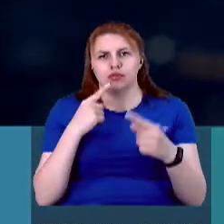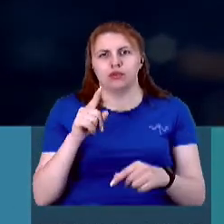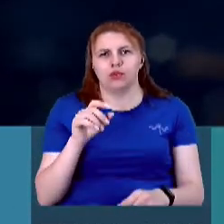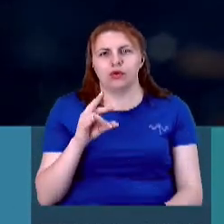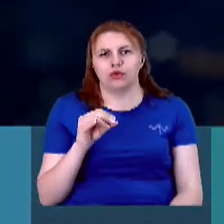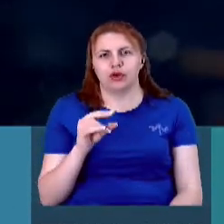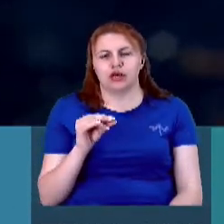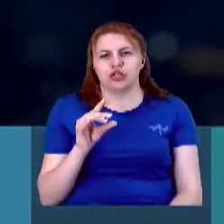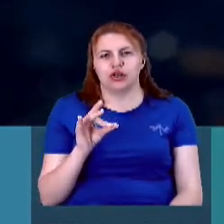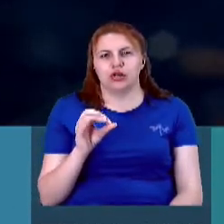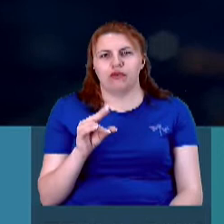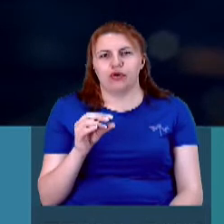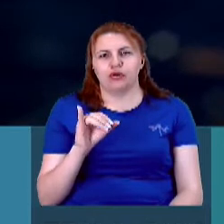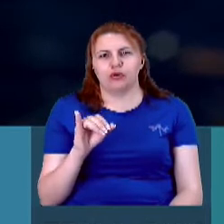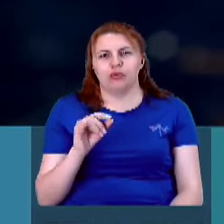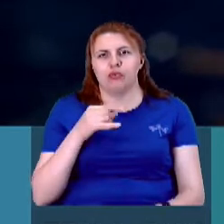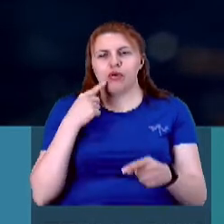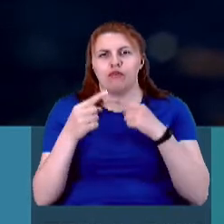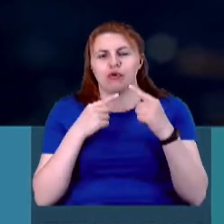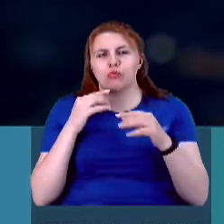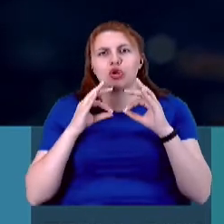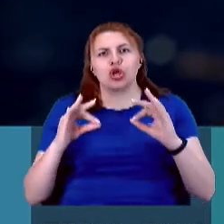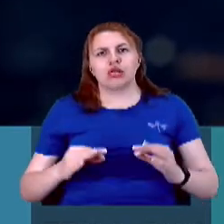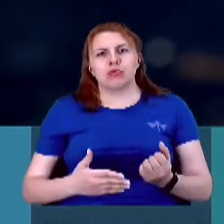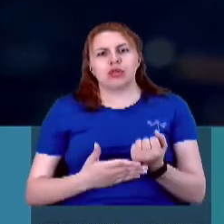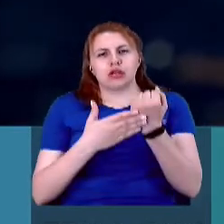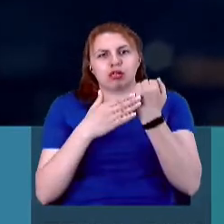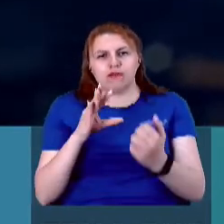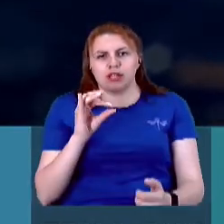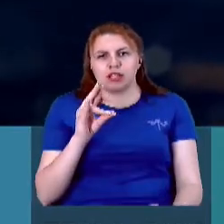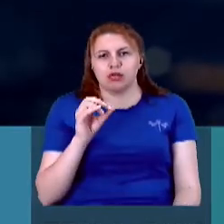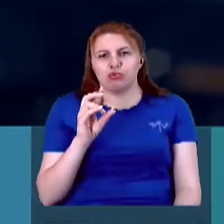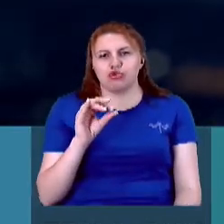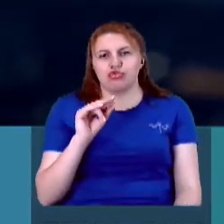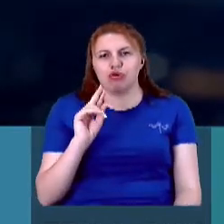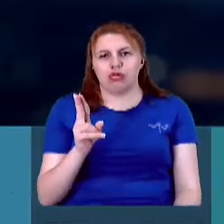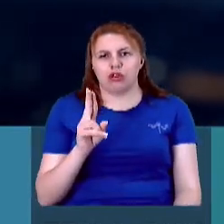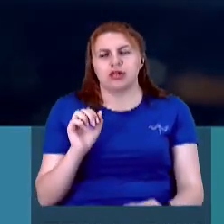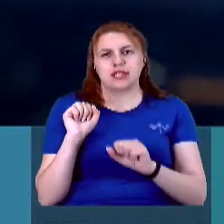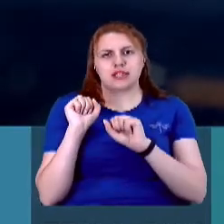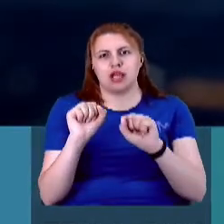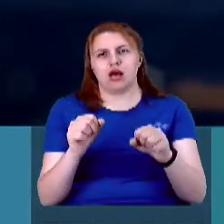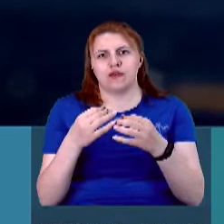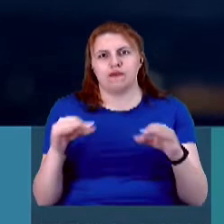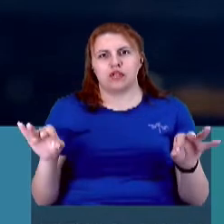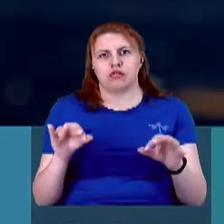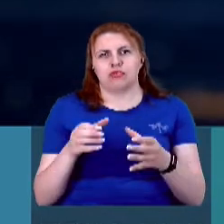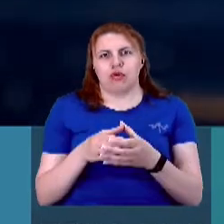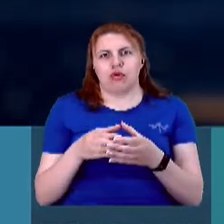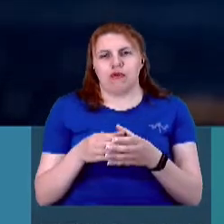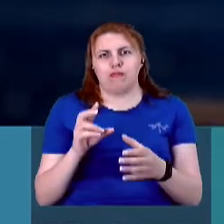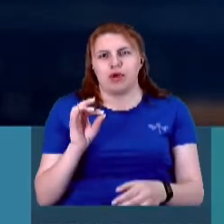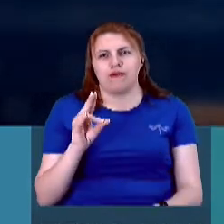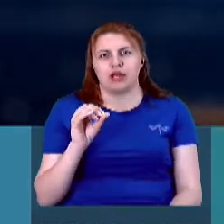Ольгою Решетиловою, поговоримо з нею про юридичну підтримку Валентини Бучок та захист звільнених із полону бойовиків.